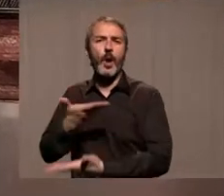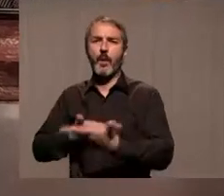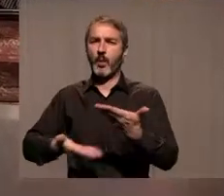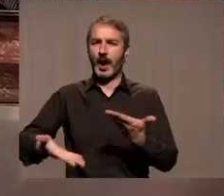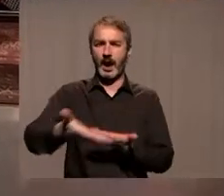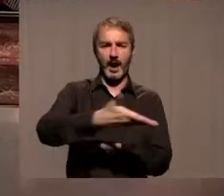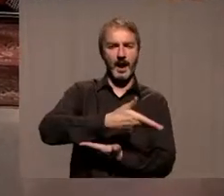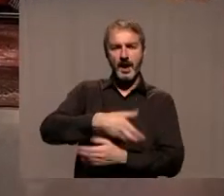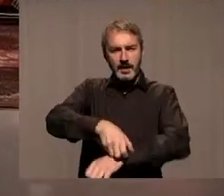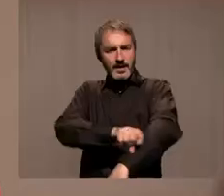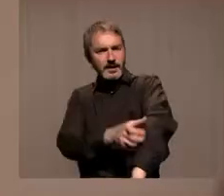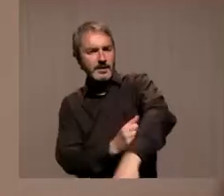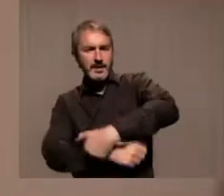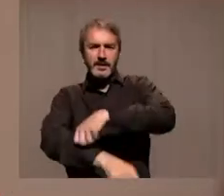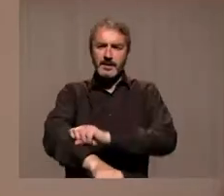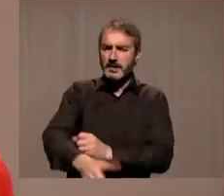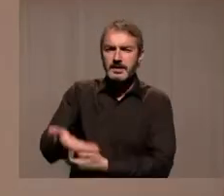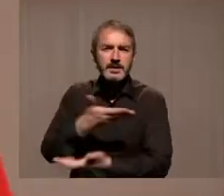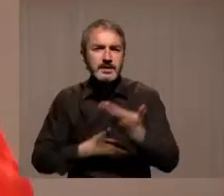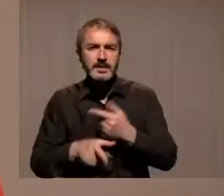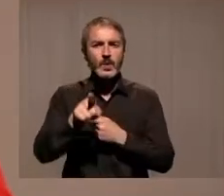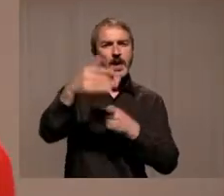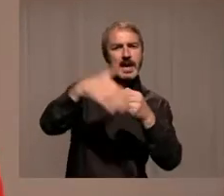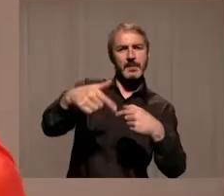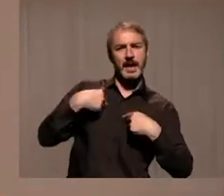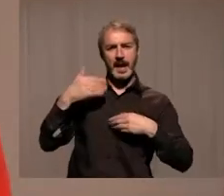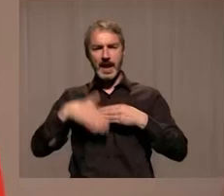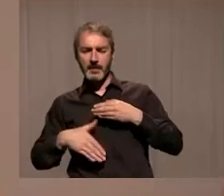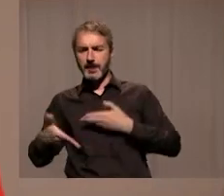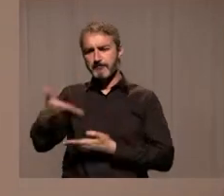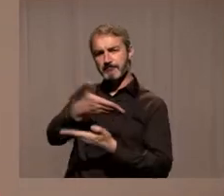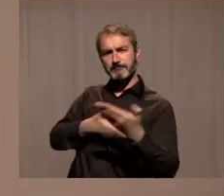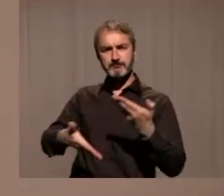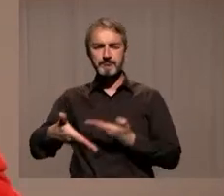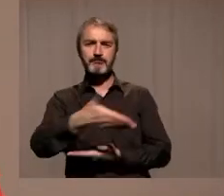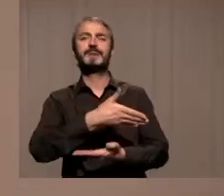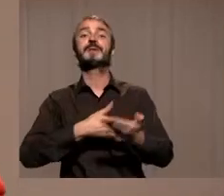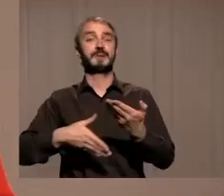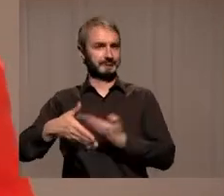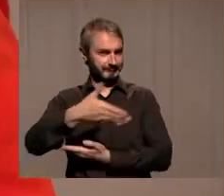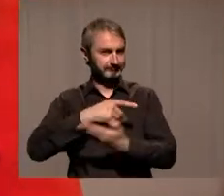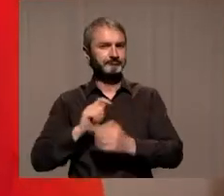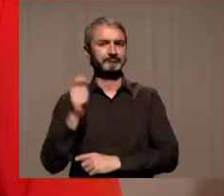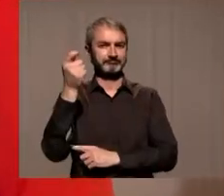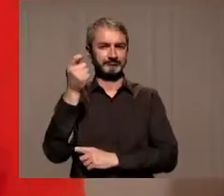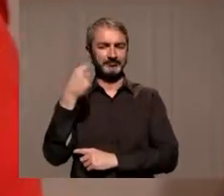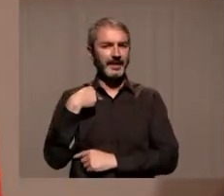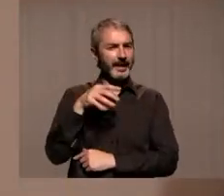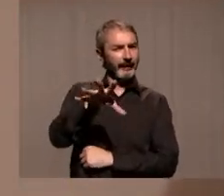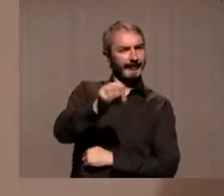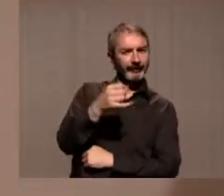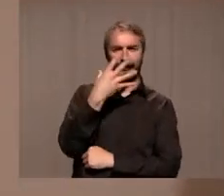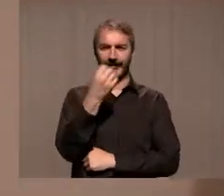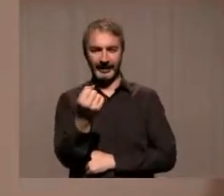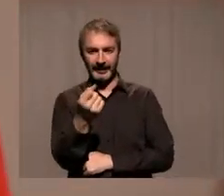a cooperar i a entendre les limitacions dels uns i dels altres, dels professors i dels alumnes, i també entendre que necessitàvem la ciència,